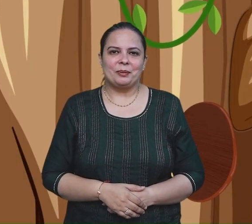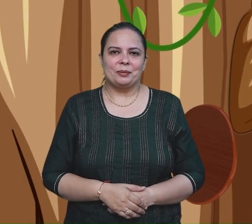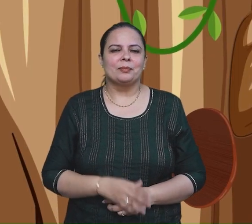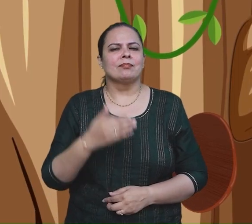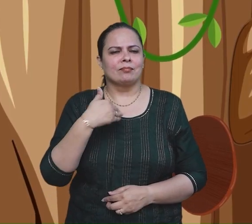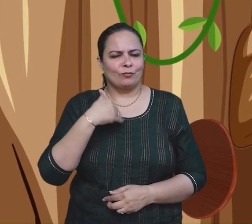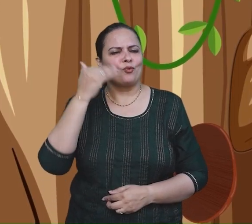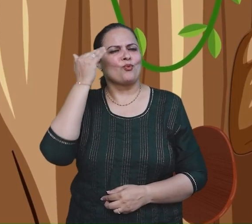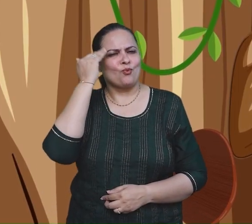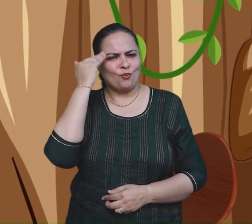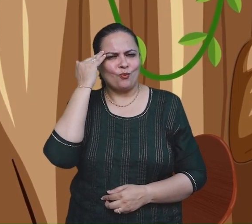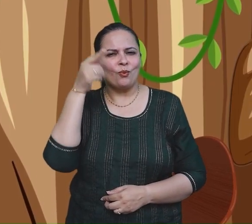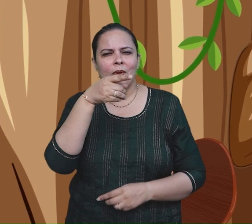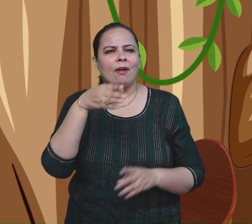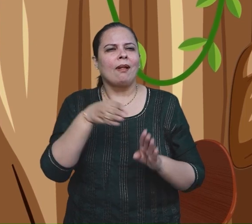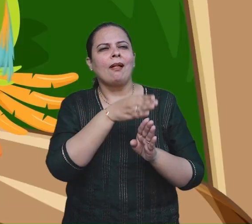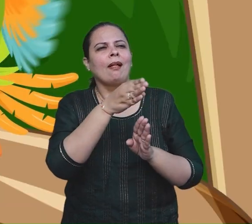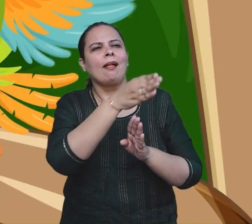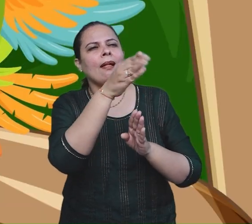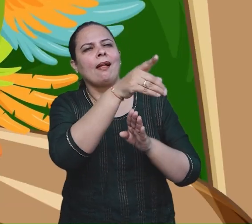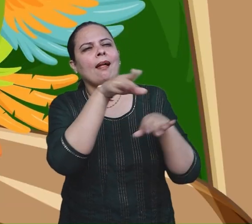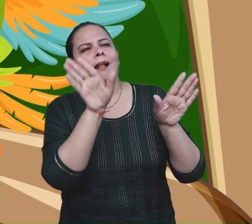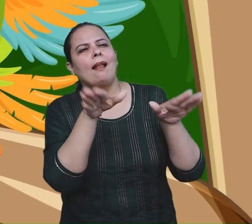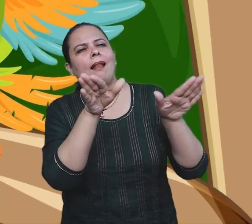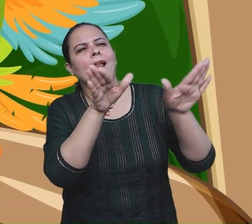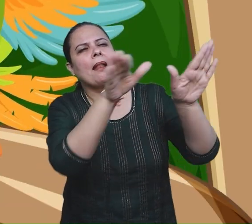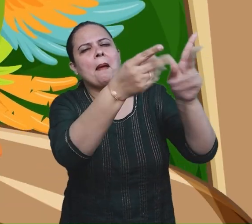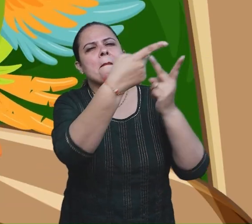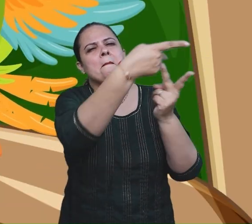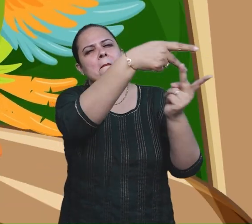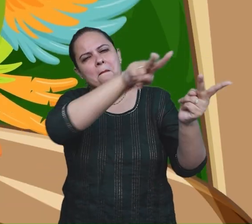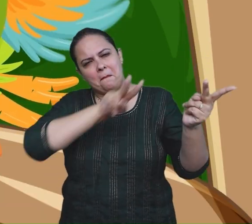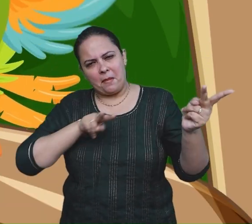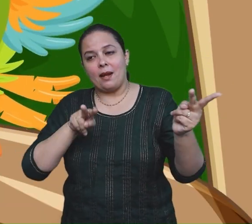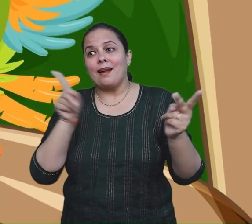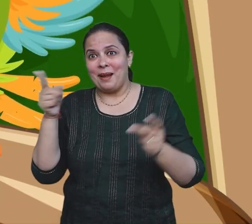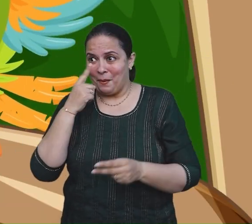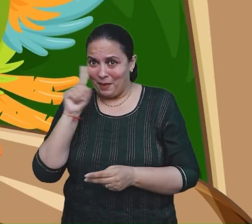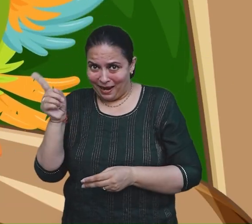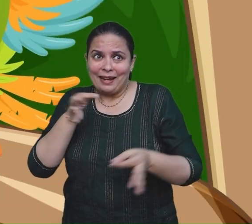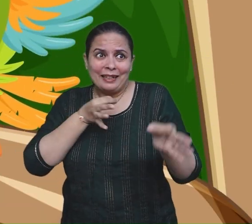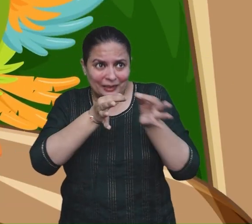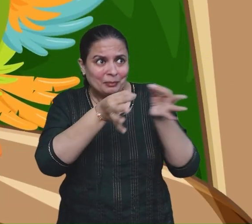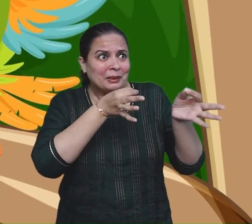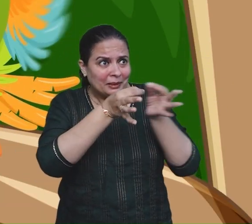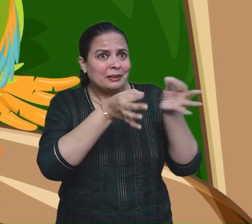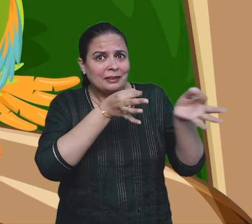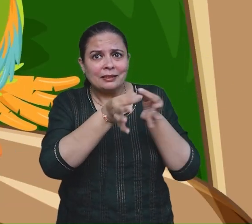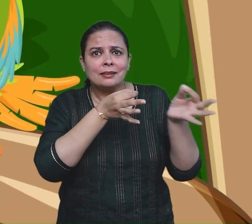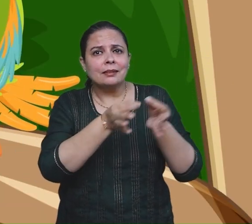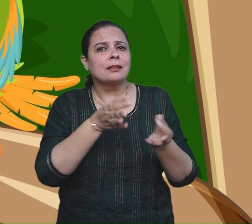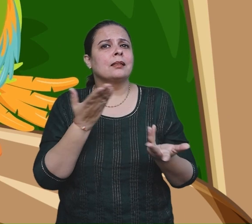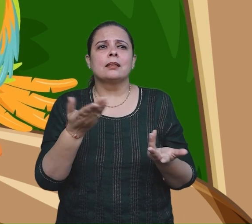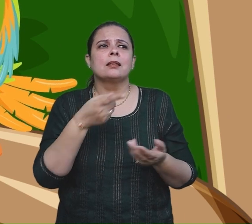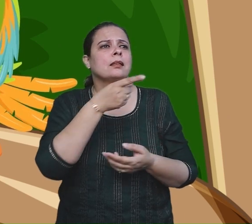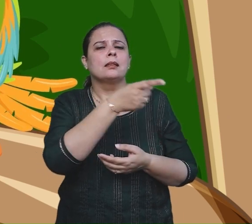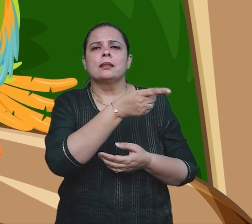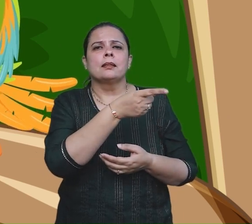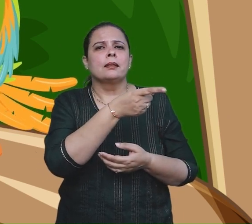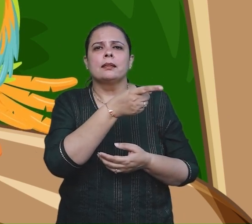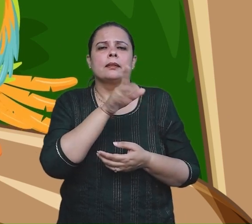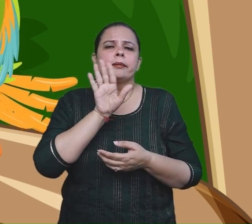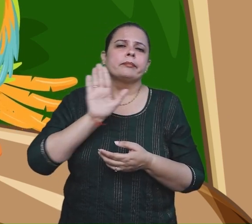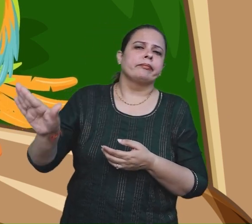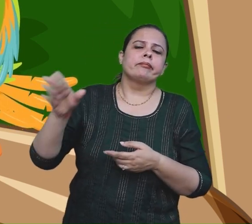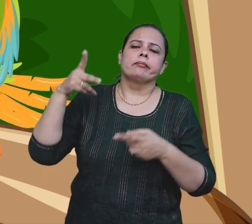हमें पता था तुम भूल जाओगे, तुम्हारी माँ तुमको रास्ता बता रही थी और तुम बिना उनकी पूरी बात सुने ही चले